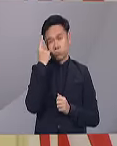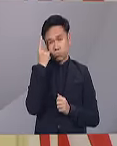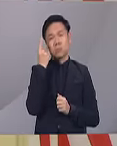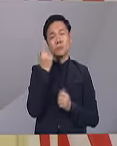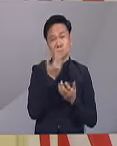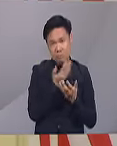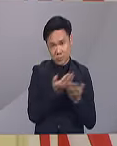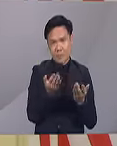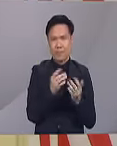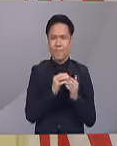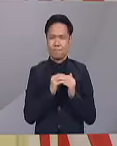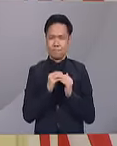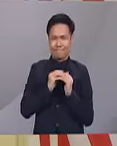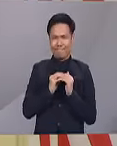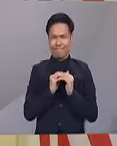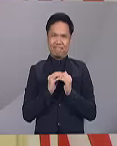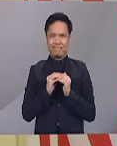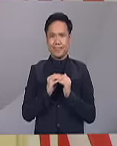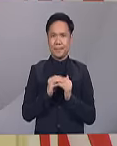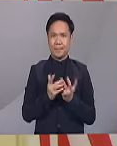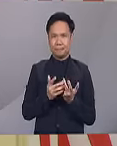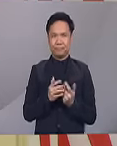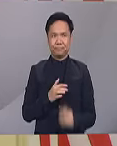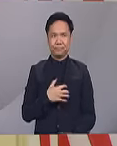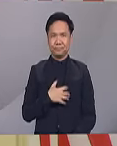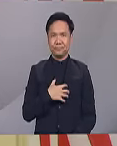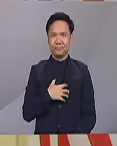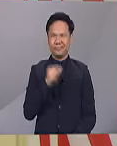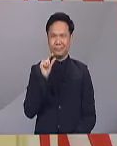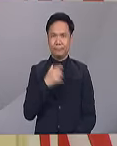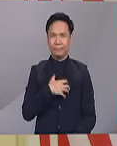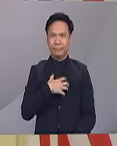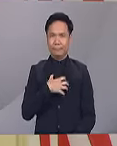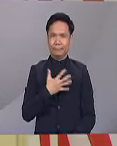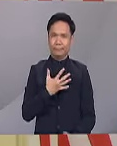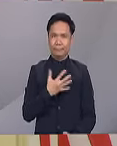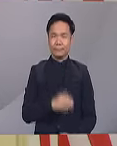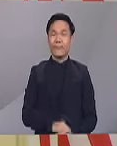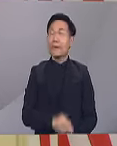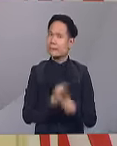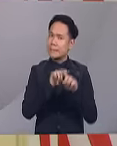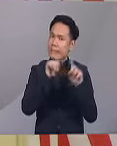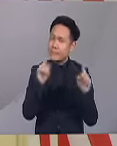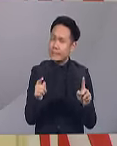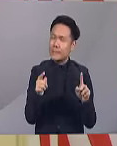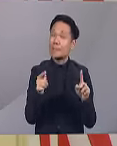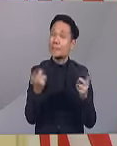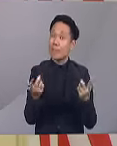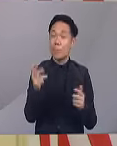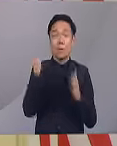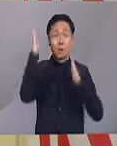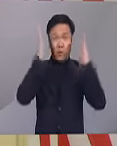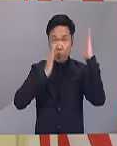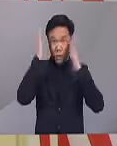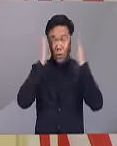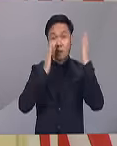kurang selesa dengan apa yang dibuat oleh kerajaan ini. Tetapi apa yang dilakukan oleh kerajaan